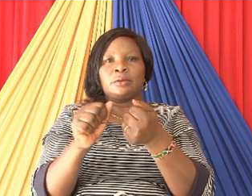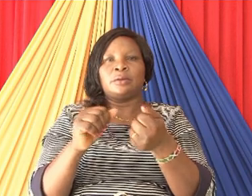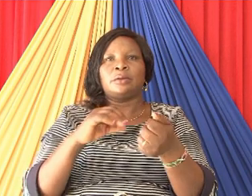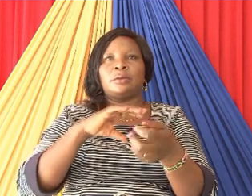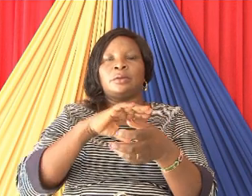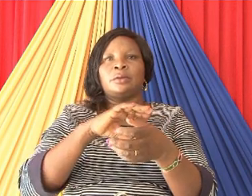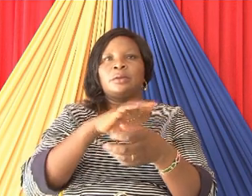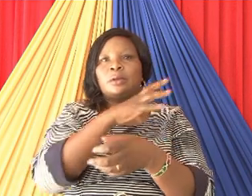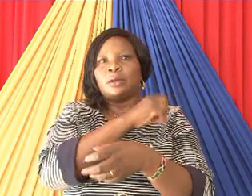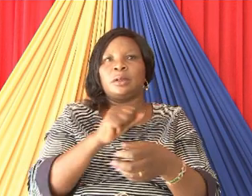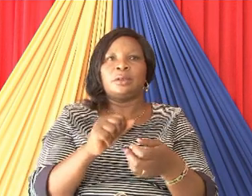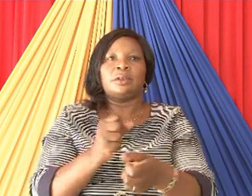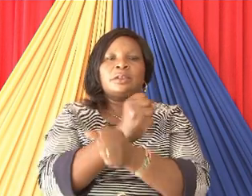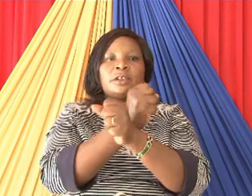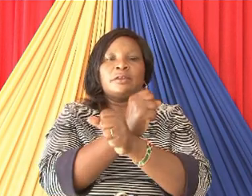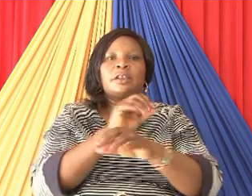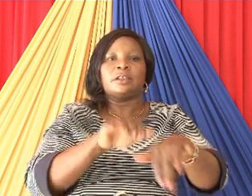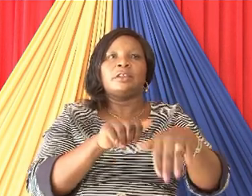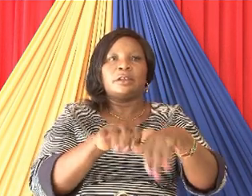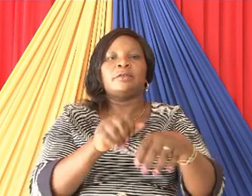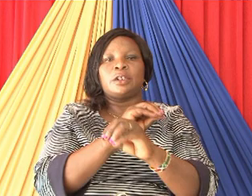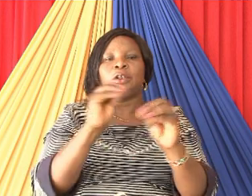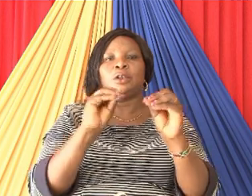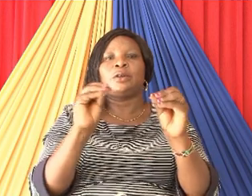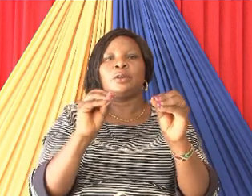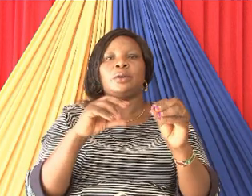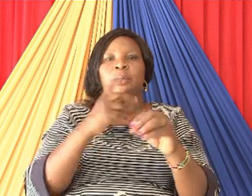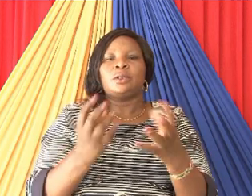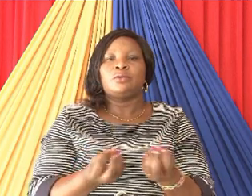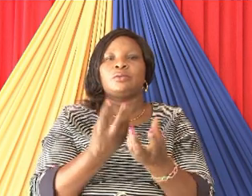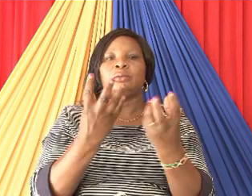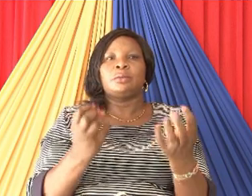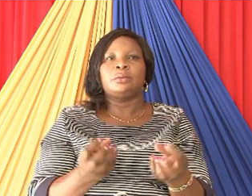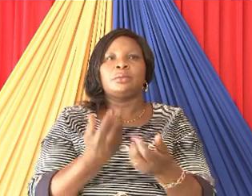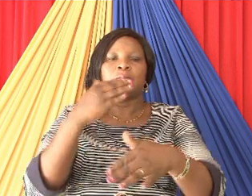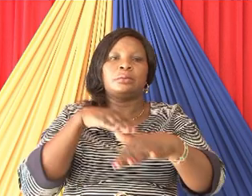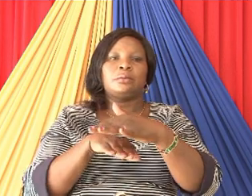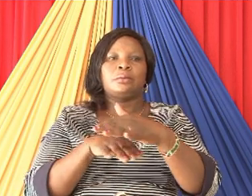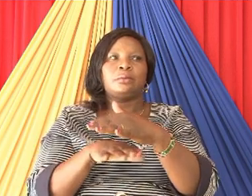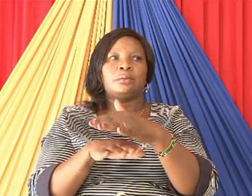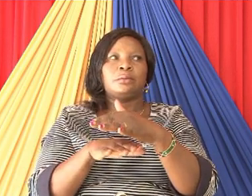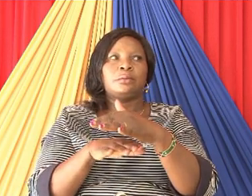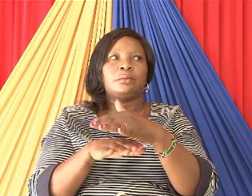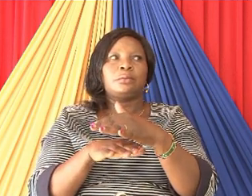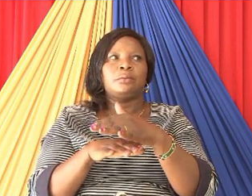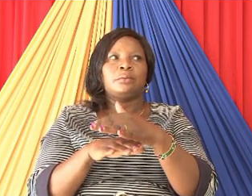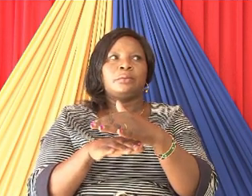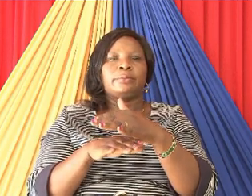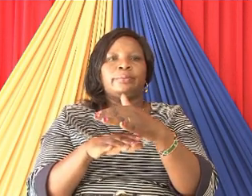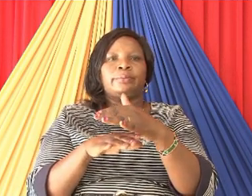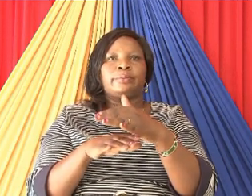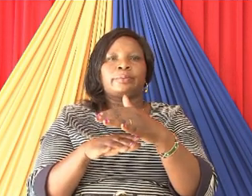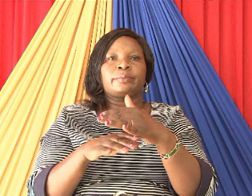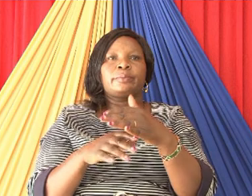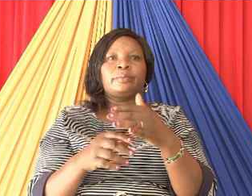halitapolewa wala kulimwa, bali litamea mbigiri na mima.